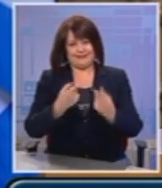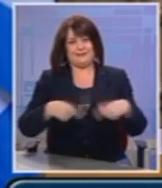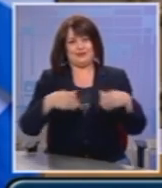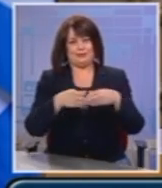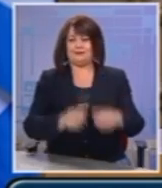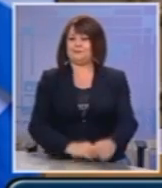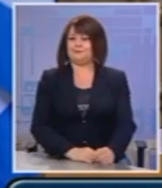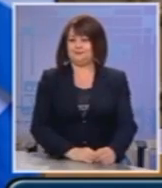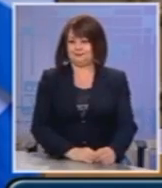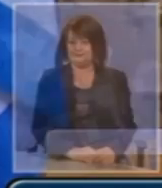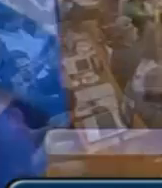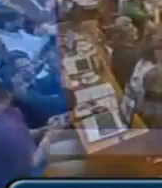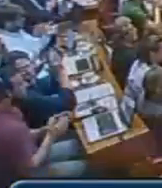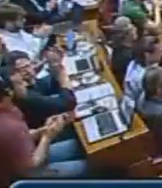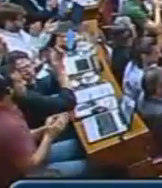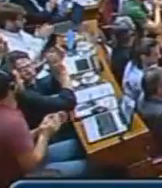επιτροπής